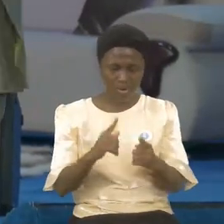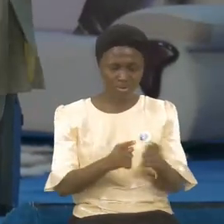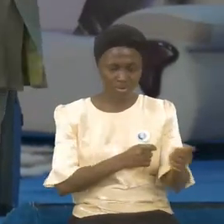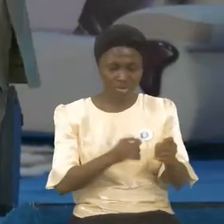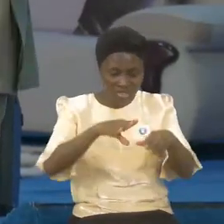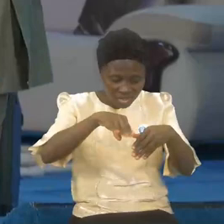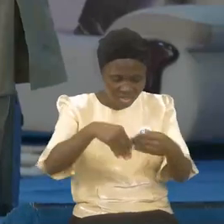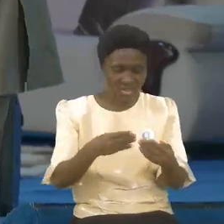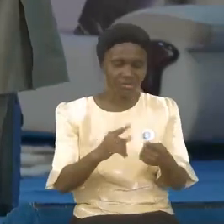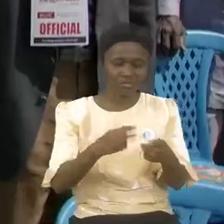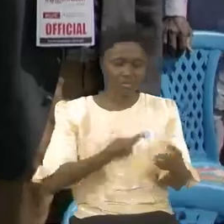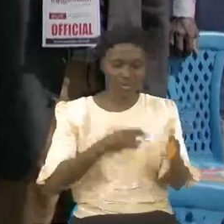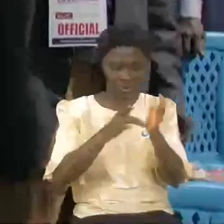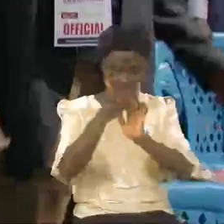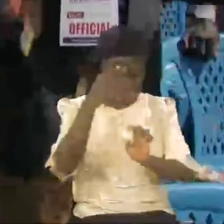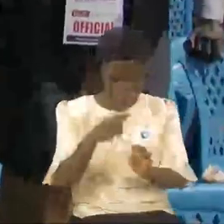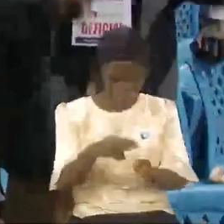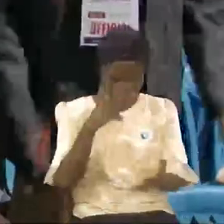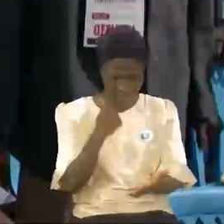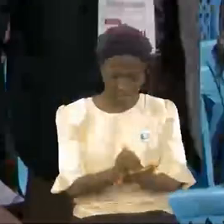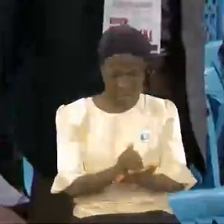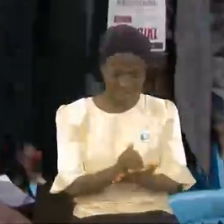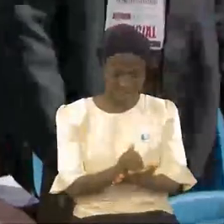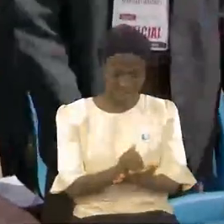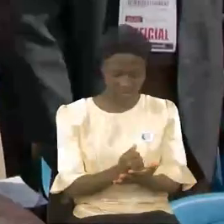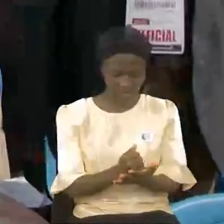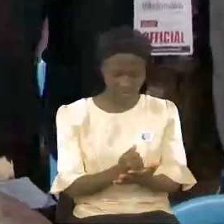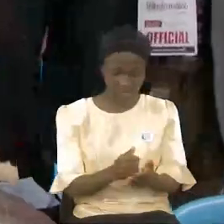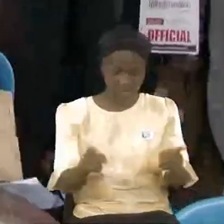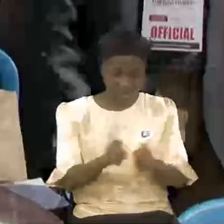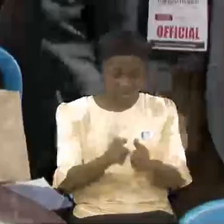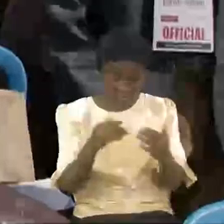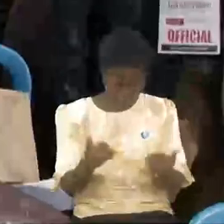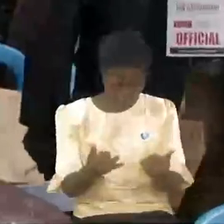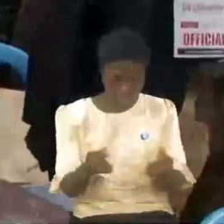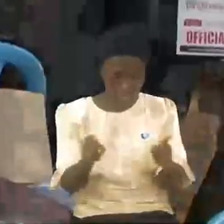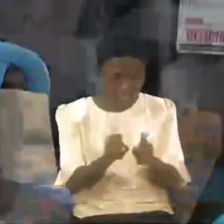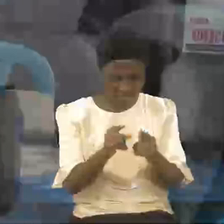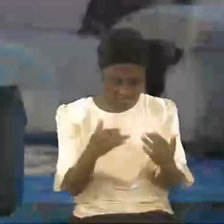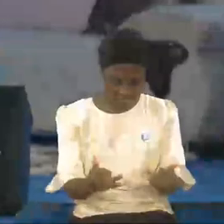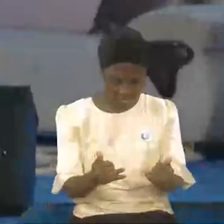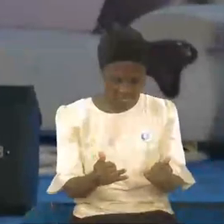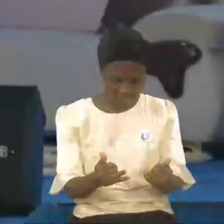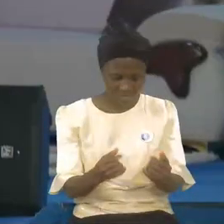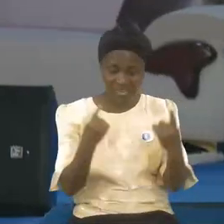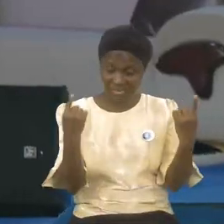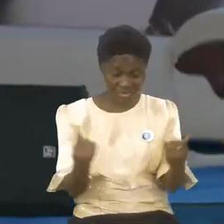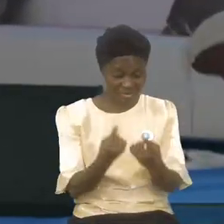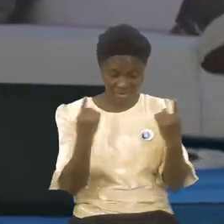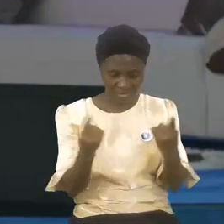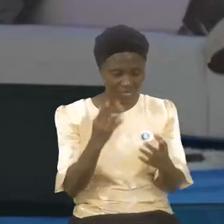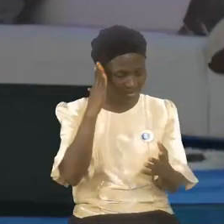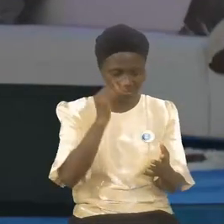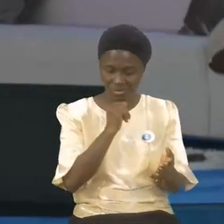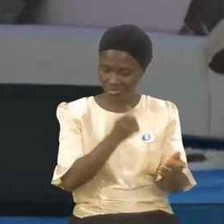pouvoir pour régner à cause le à chacun de nous au nom de Jésus Christ mais maintenant le péché